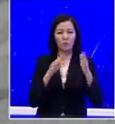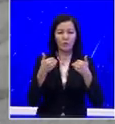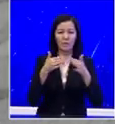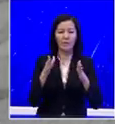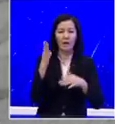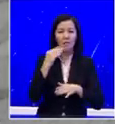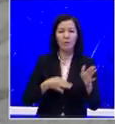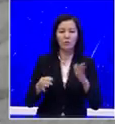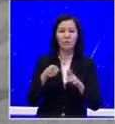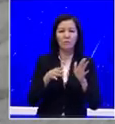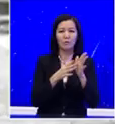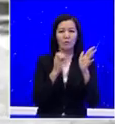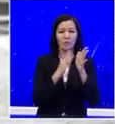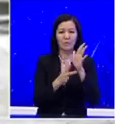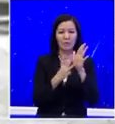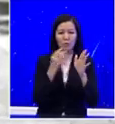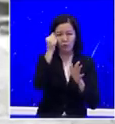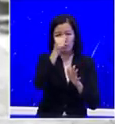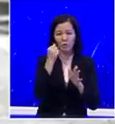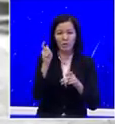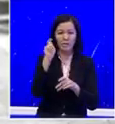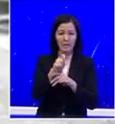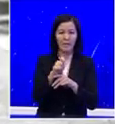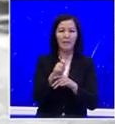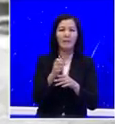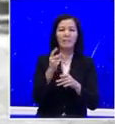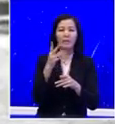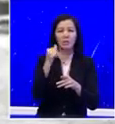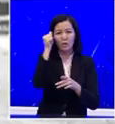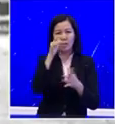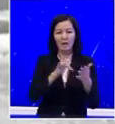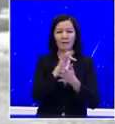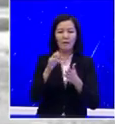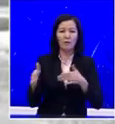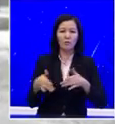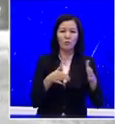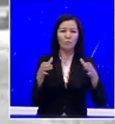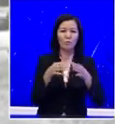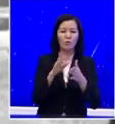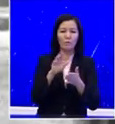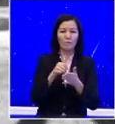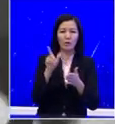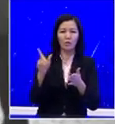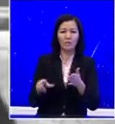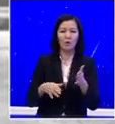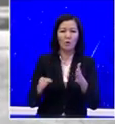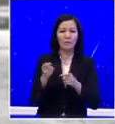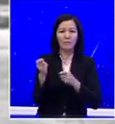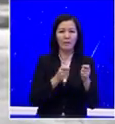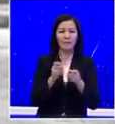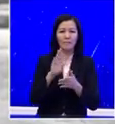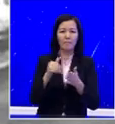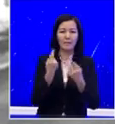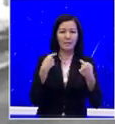институтын тәмамдаған. Алматы облысына 1983 жылы келген. Бірнеше жыл қалалық жол бөлімі басшысы, облыстық басқармада